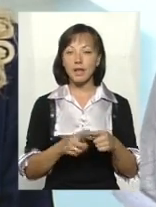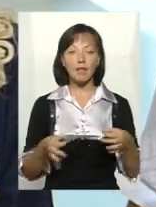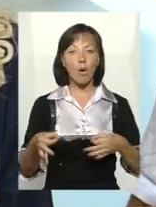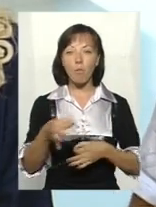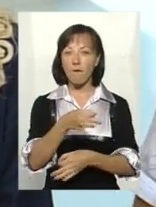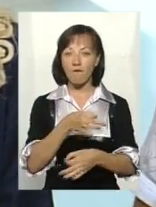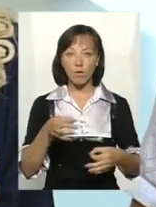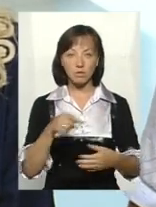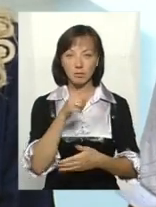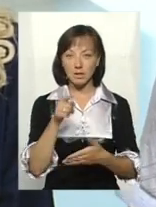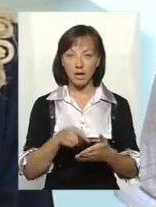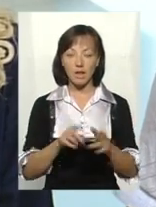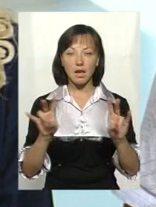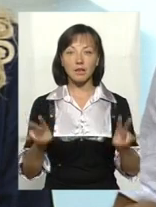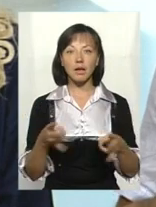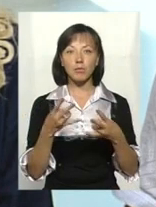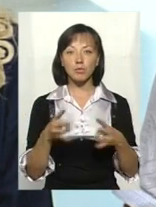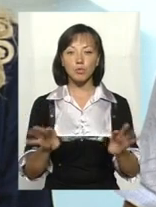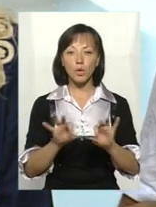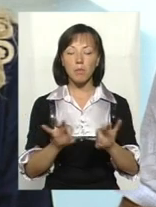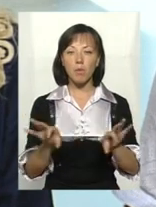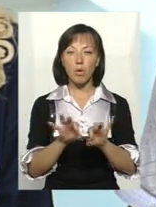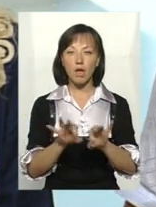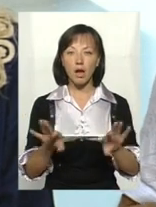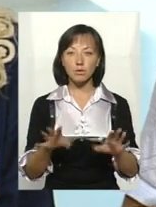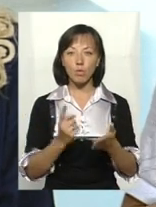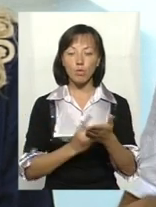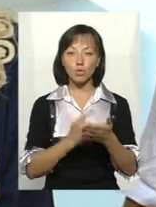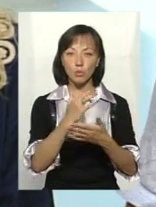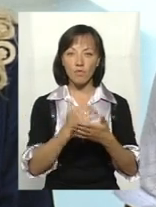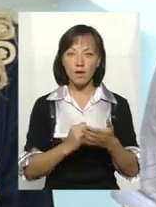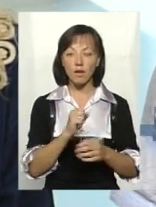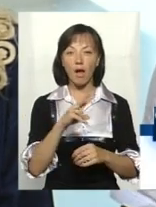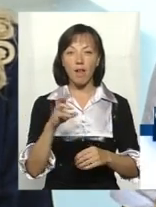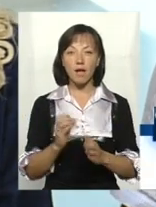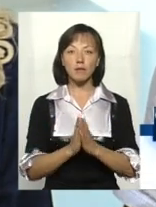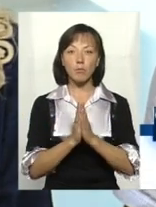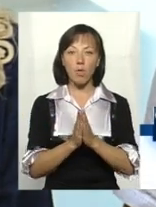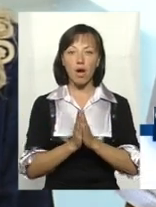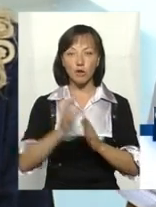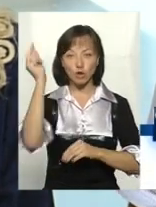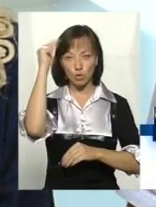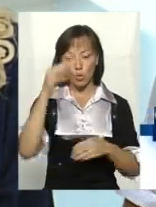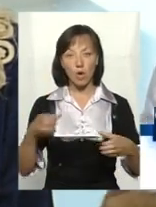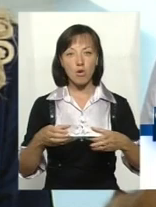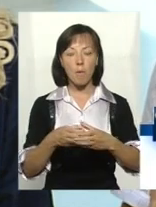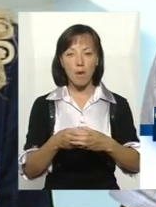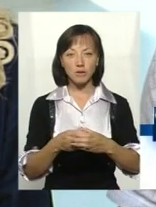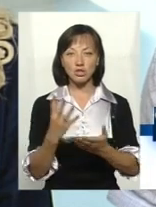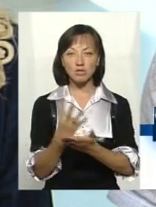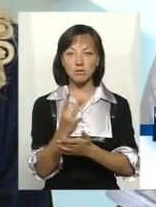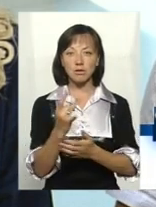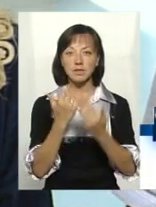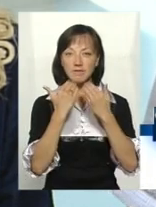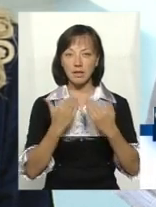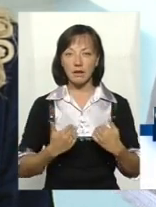обговорюється, воно не потребує якихось пояснень, обґрунтувань. Але на прохання шкільної громади, яка 4 рази